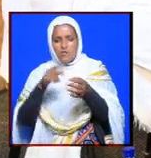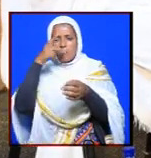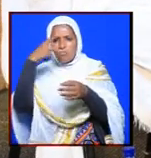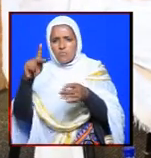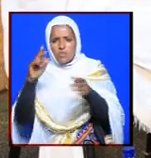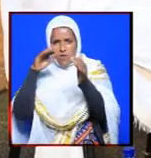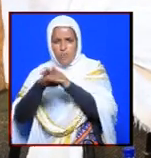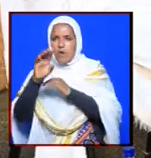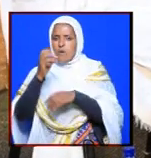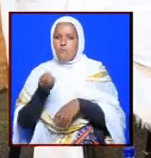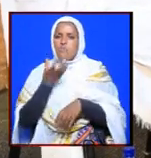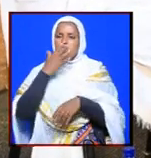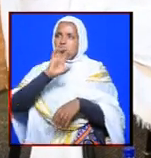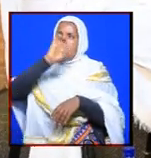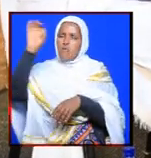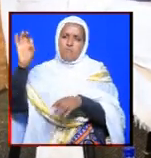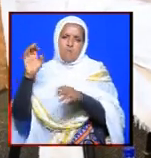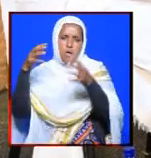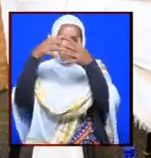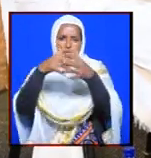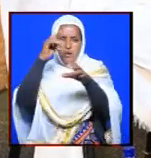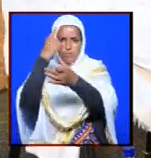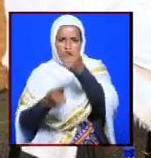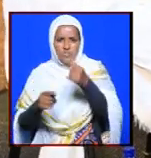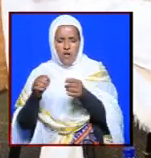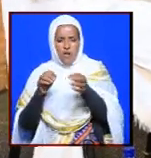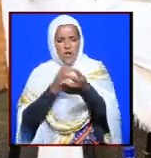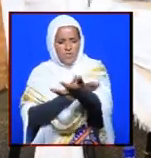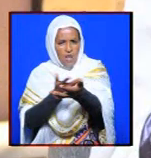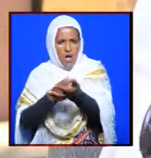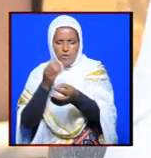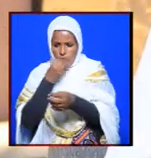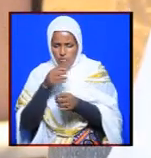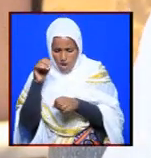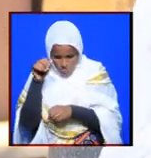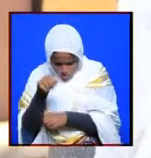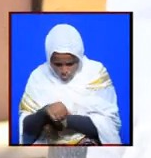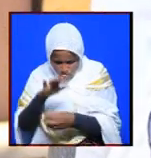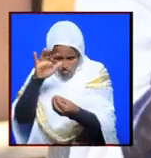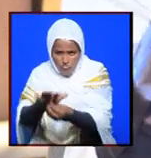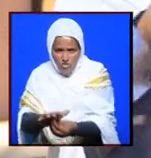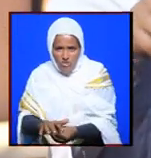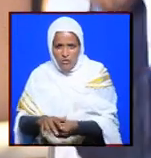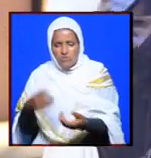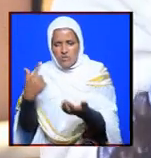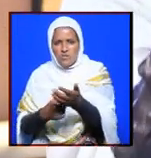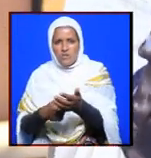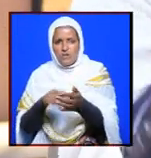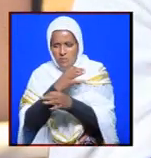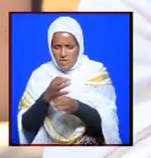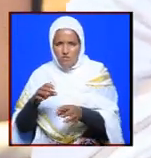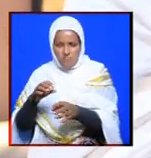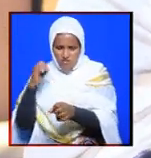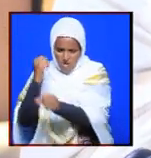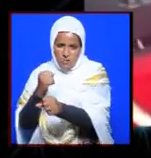ፕሮቴስታንትማ የምር ሲዘልቅ እኮ በአውሮፓና በአሜሪካ የሚሆነውን እያየ ነው። ሳር የሚያስበላ እንደዚህ አስጎንብሶ እንደ በቅሎ እና እንደ